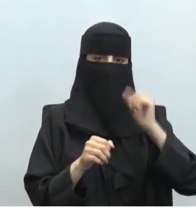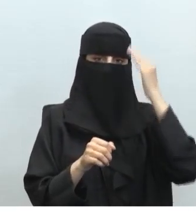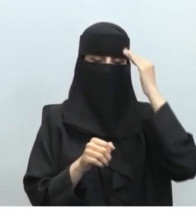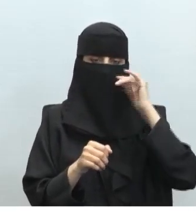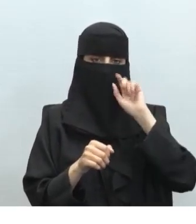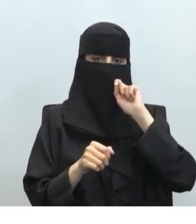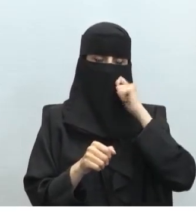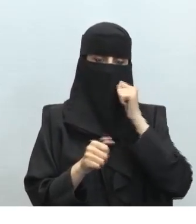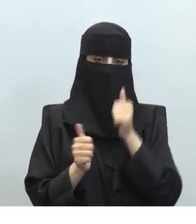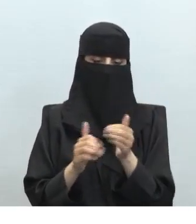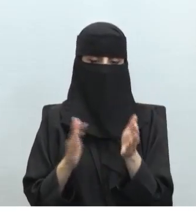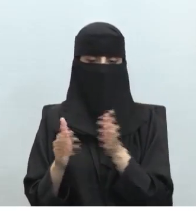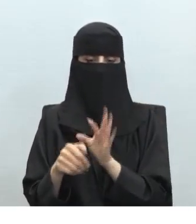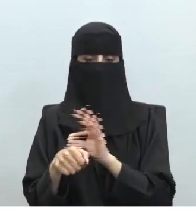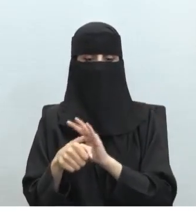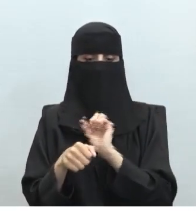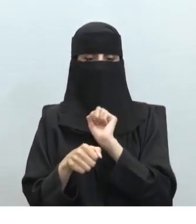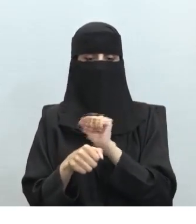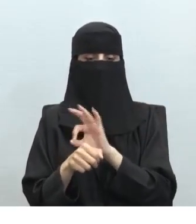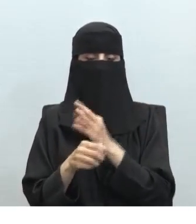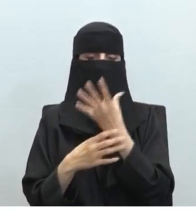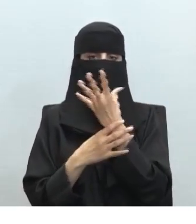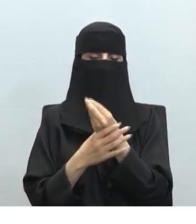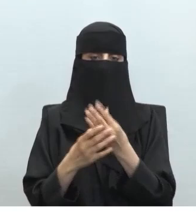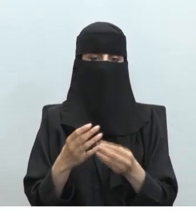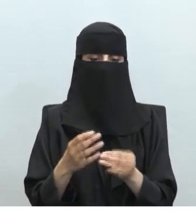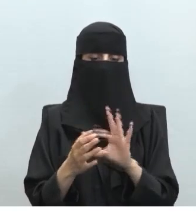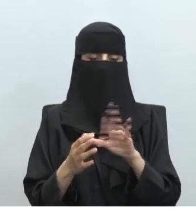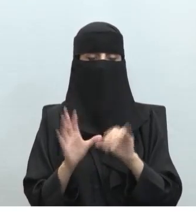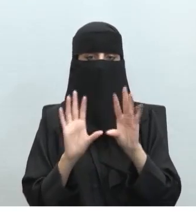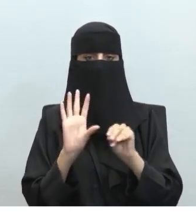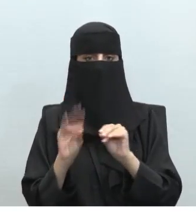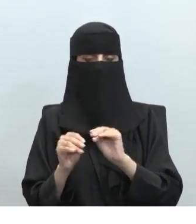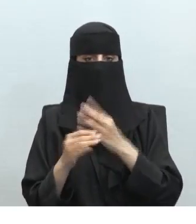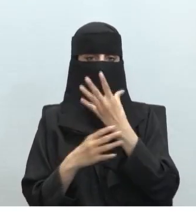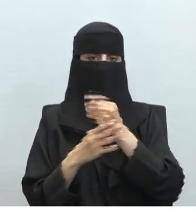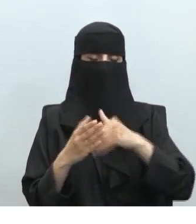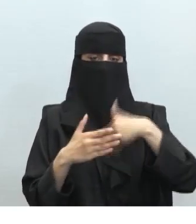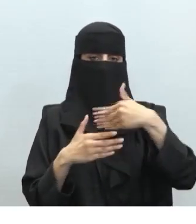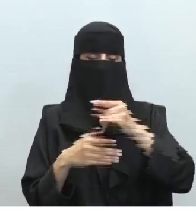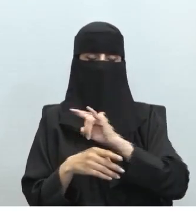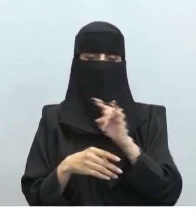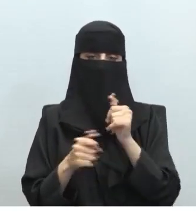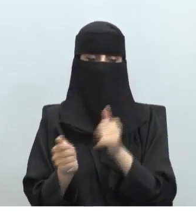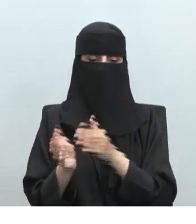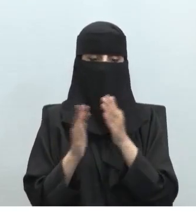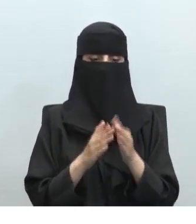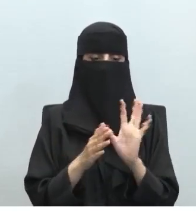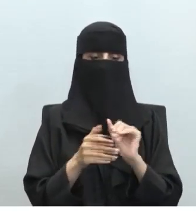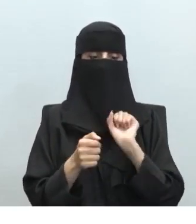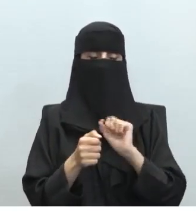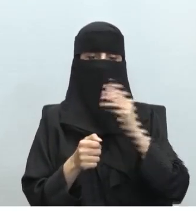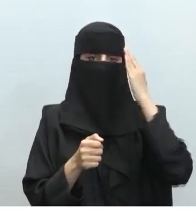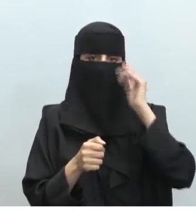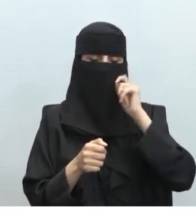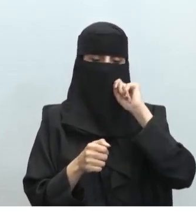اذا هذه الطفرات من الممكن ان تحدث في خلايا جنسيه وممكن تحدث في خلايا جسميه ما الفارق ما الاثر عندما نتحدث عن الطفرات